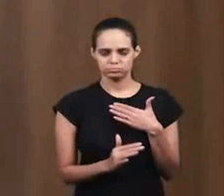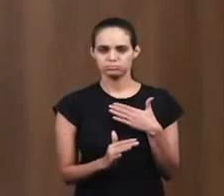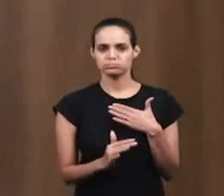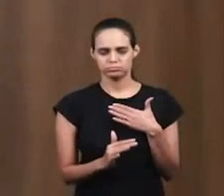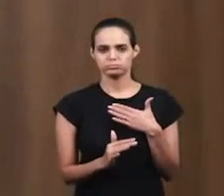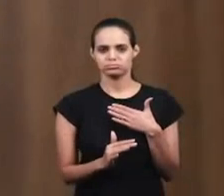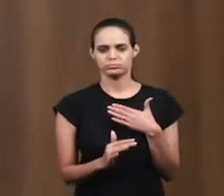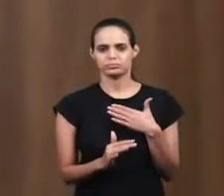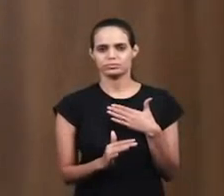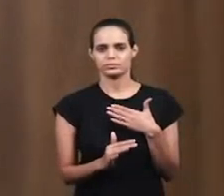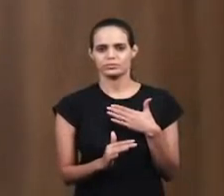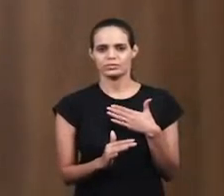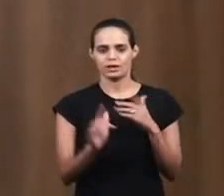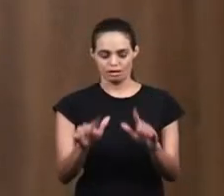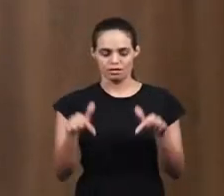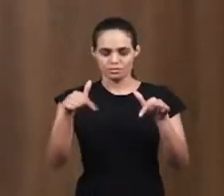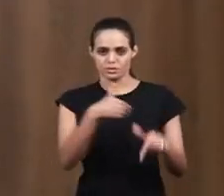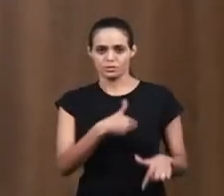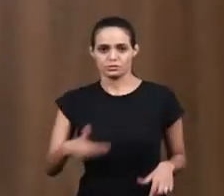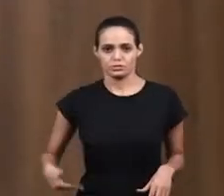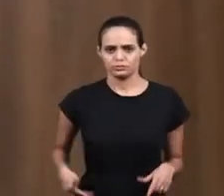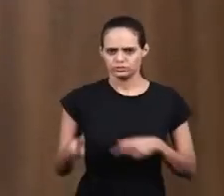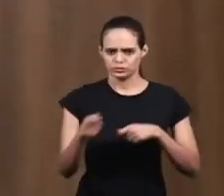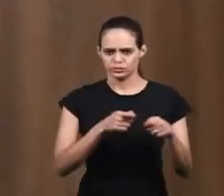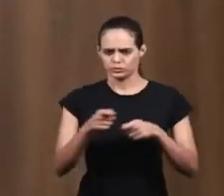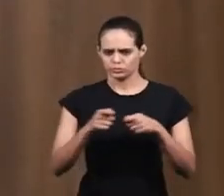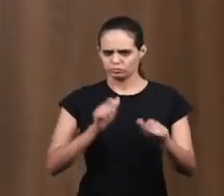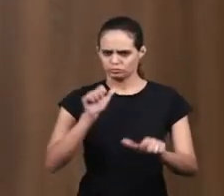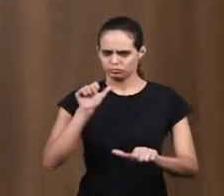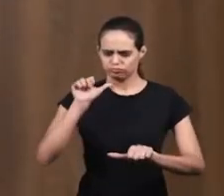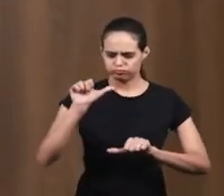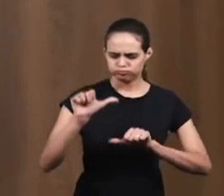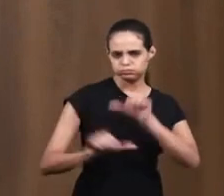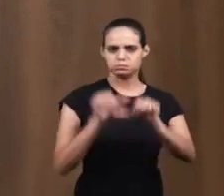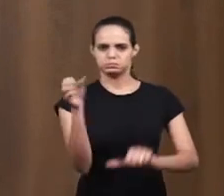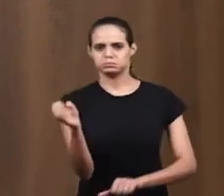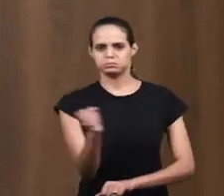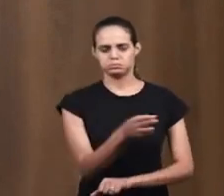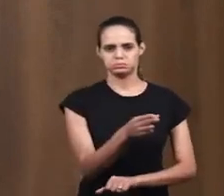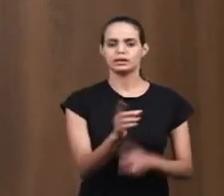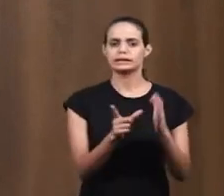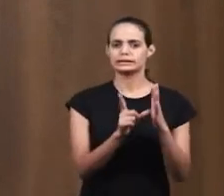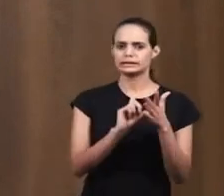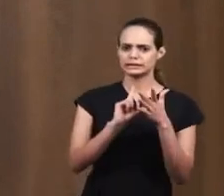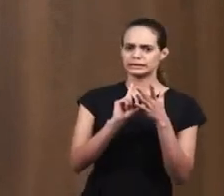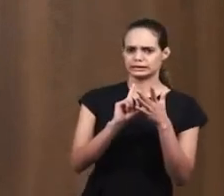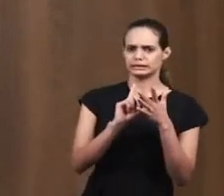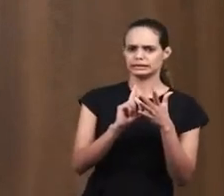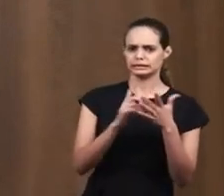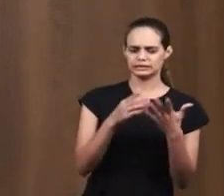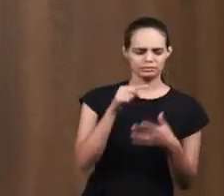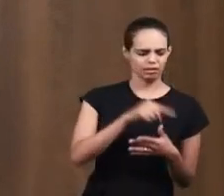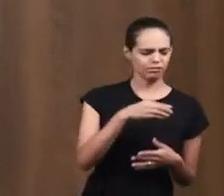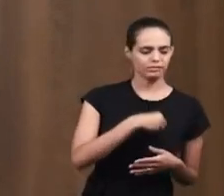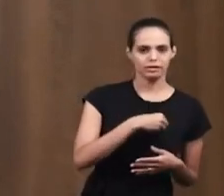Regierung der Veränderung des alten Menschen in eine neue Kreatur in Jesus